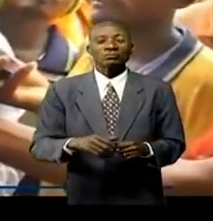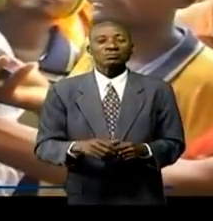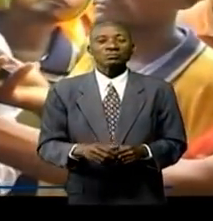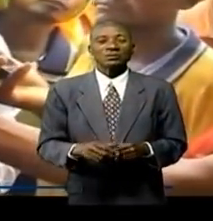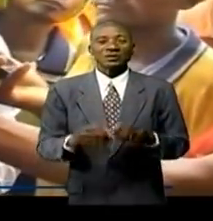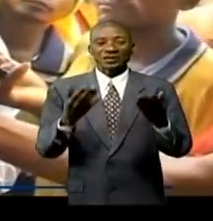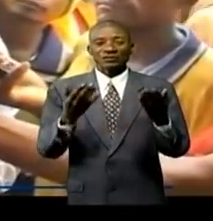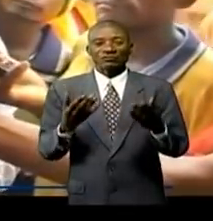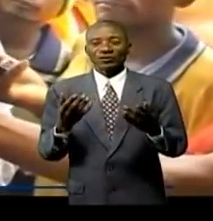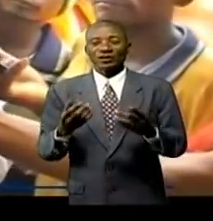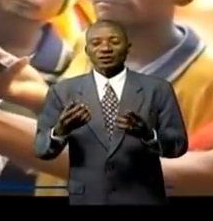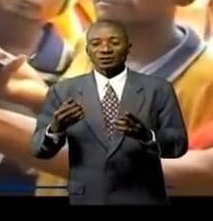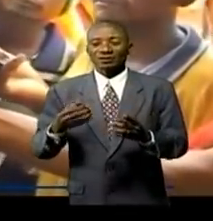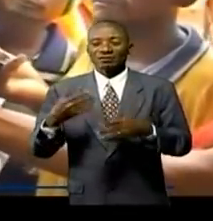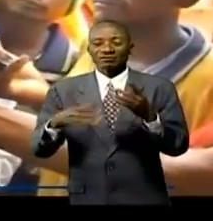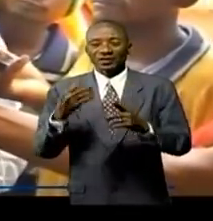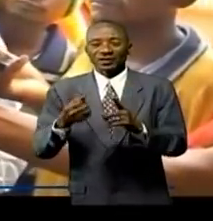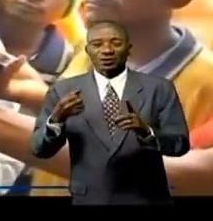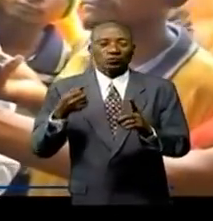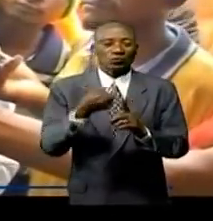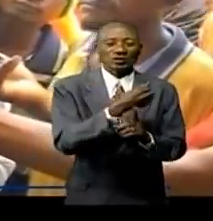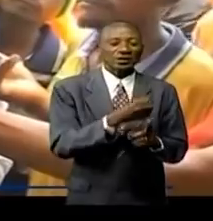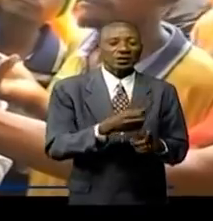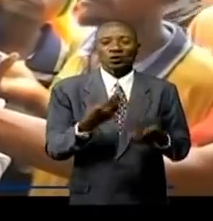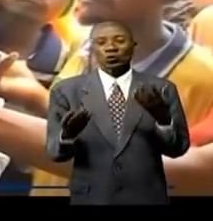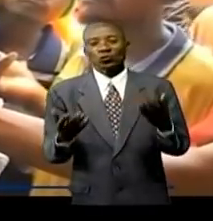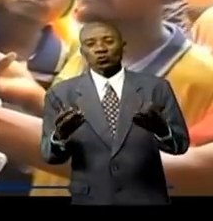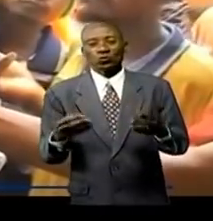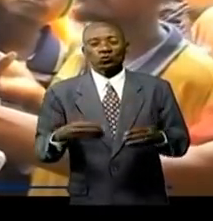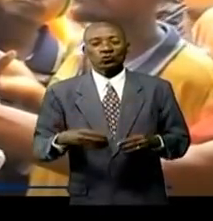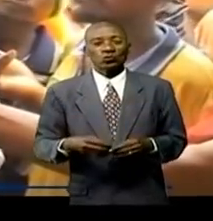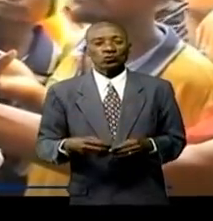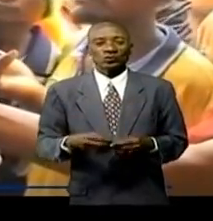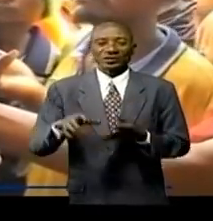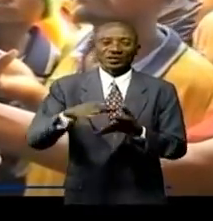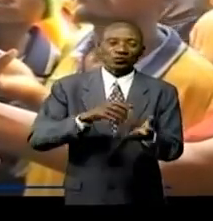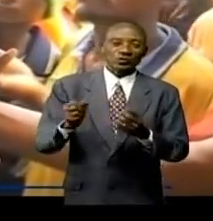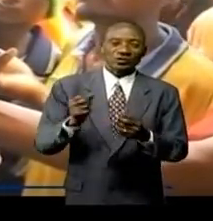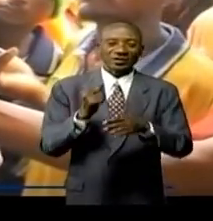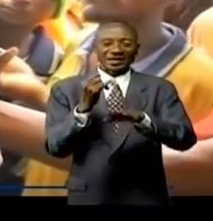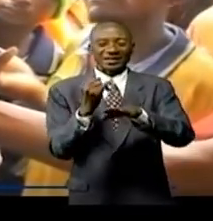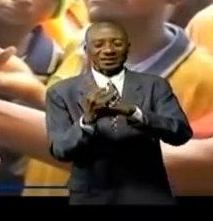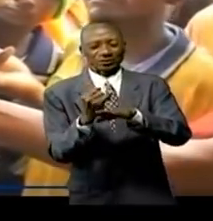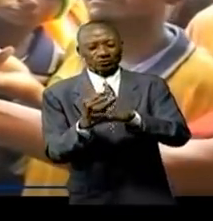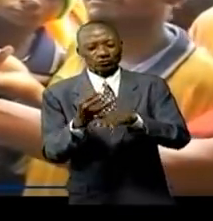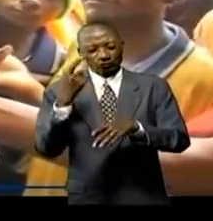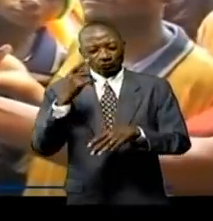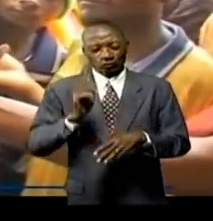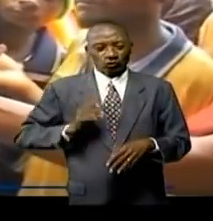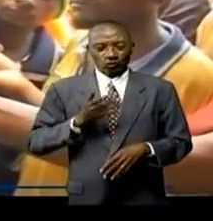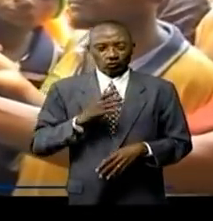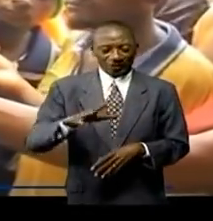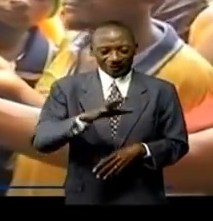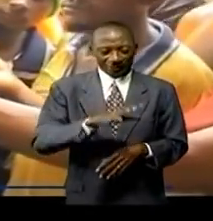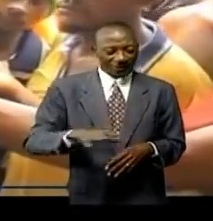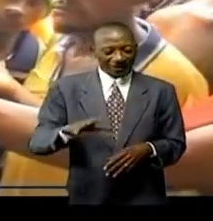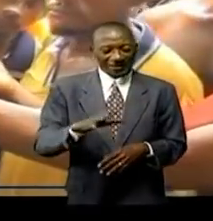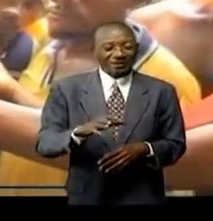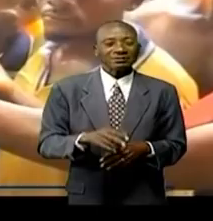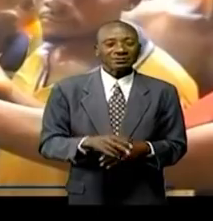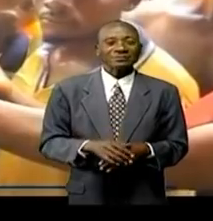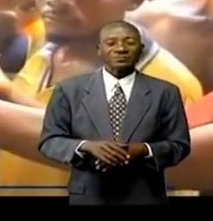jour et nuit de paralyser les institutions de la République pour des raisons de cupidité